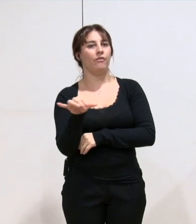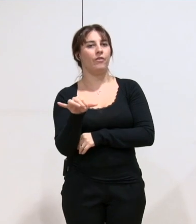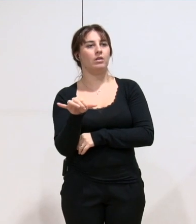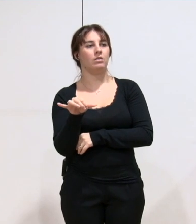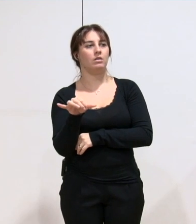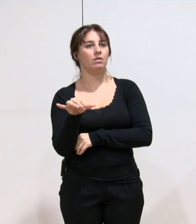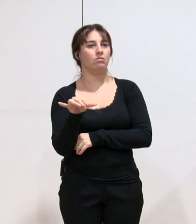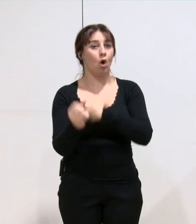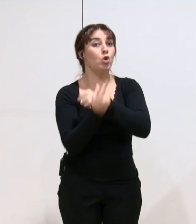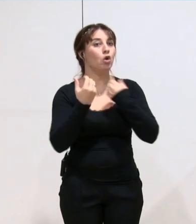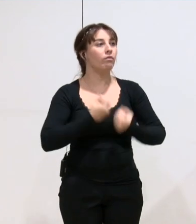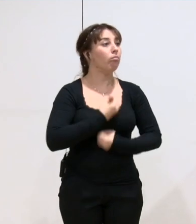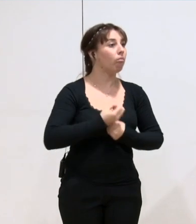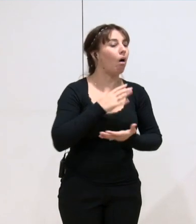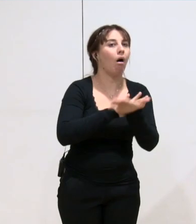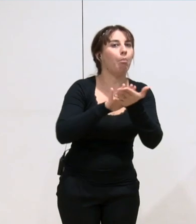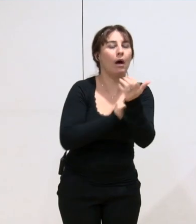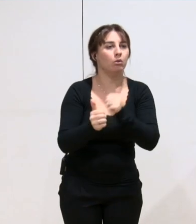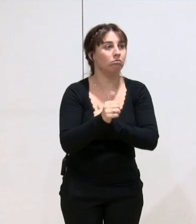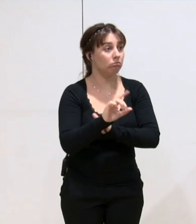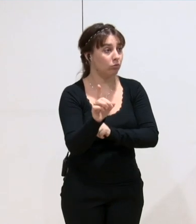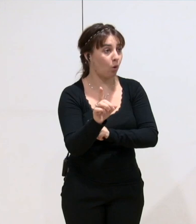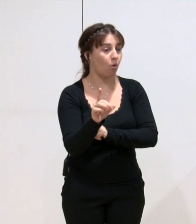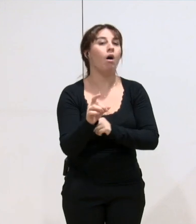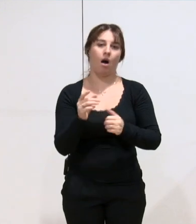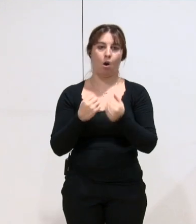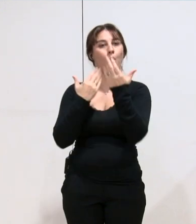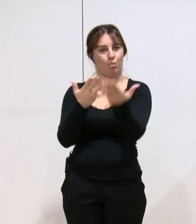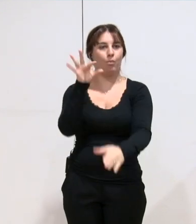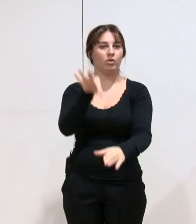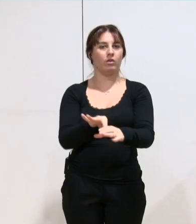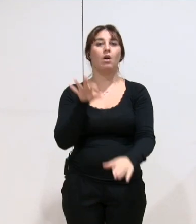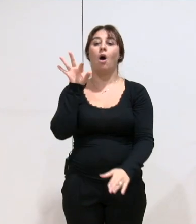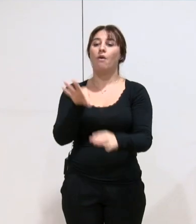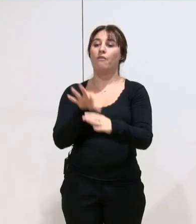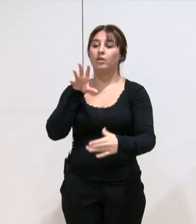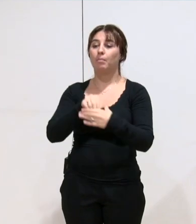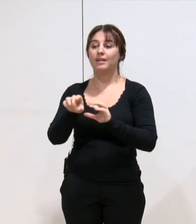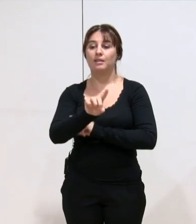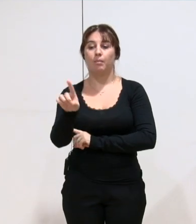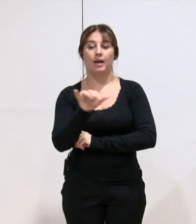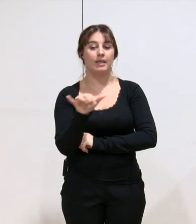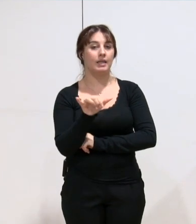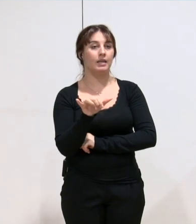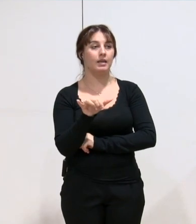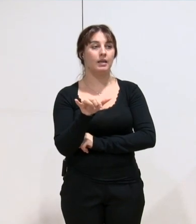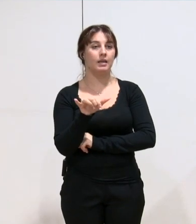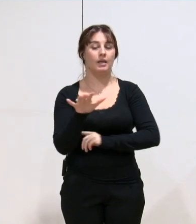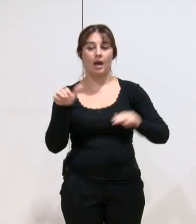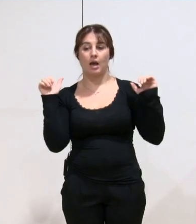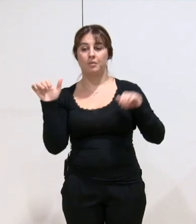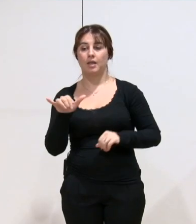Sauf s'il y a des interventions, pardon, mais non. Donc je la mets aux voix. Qui ne prend pas part au vote ? Qui